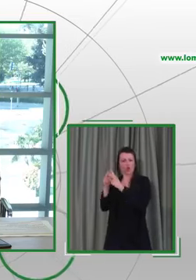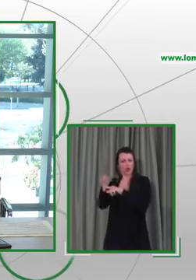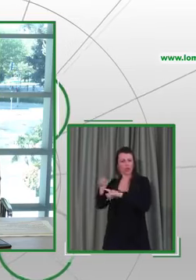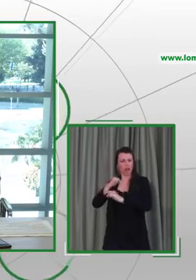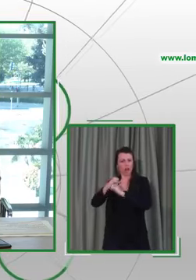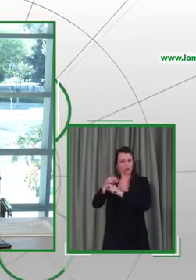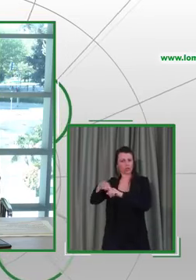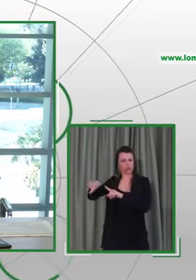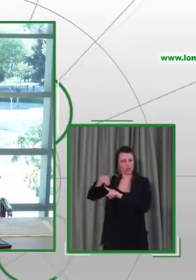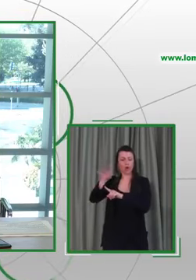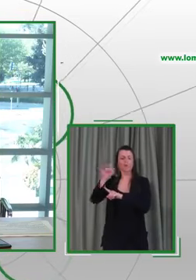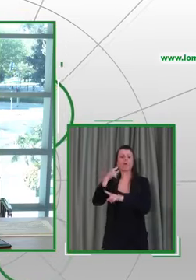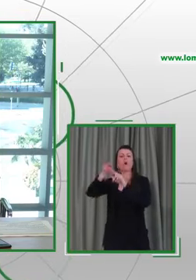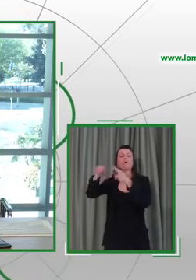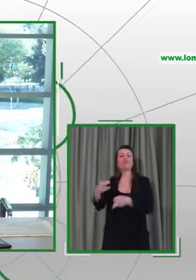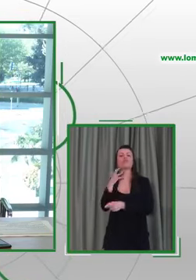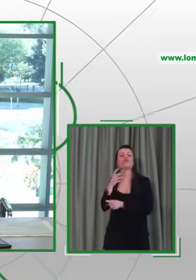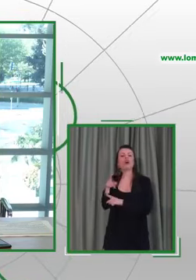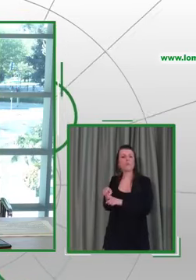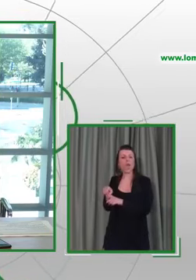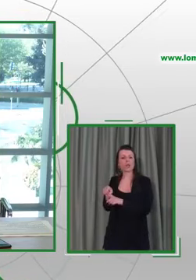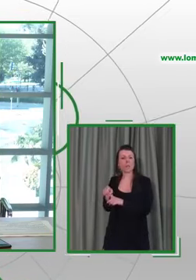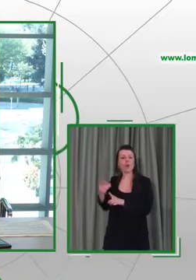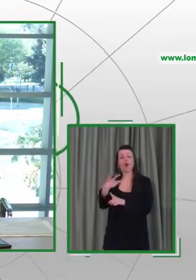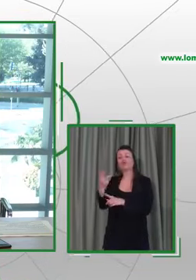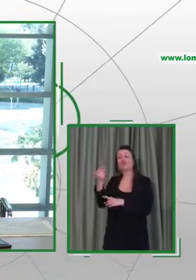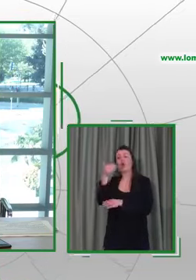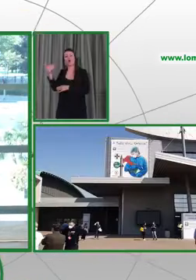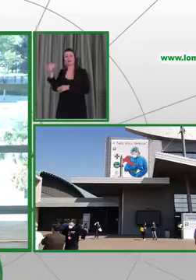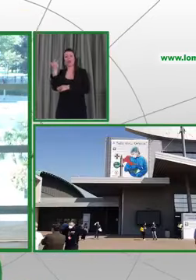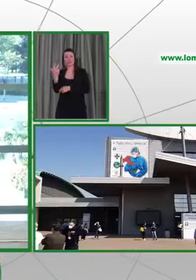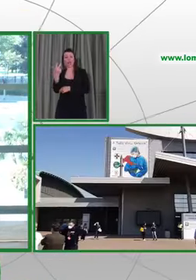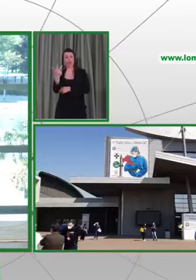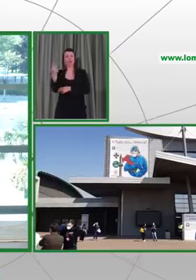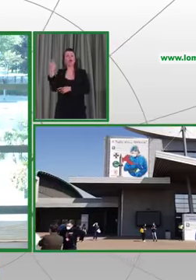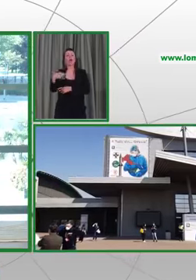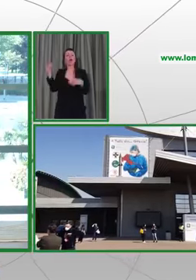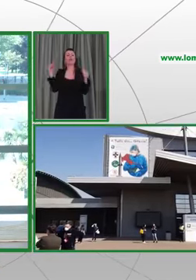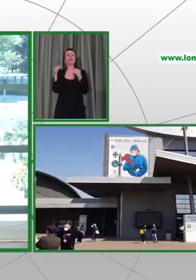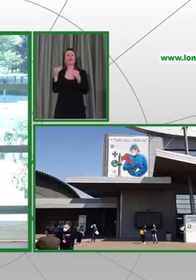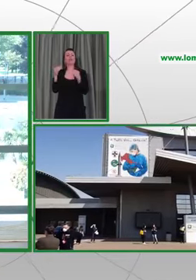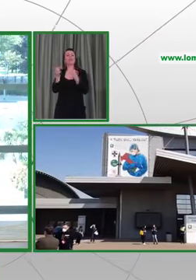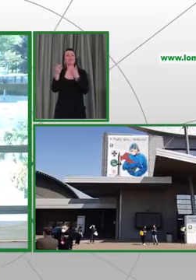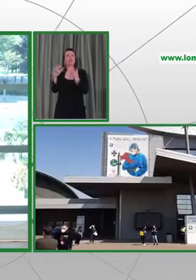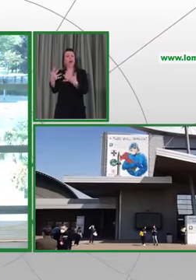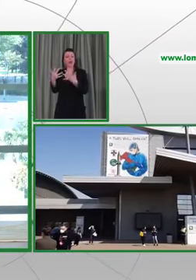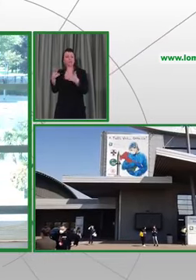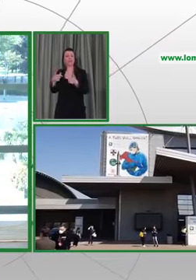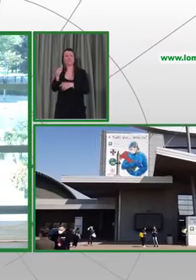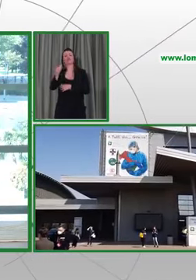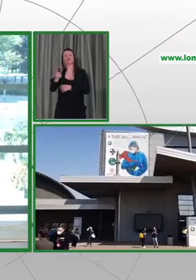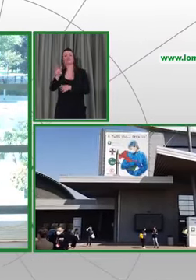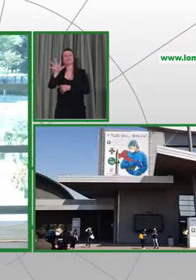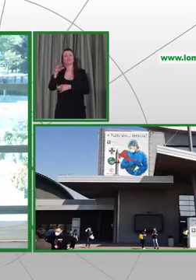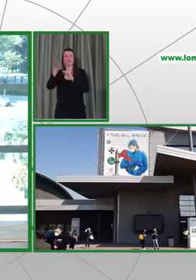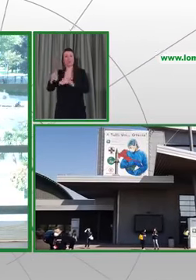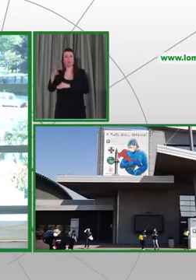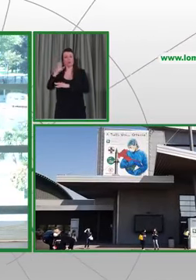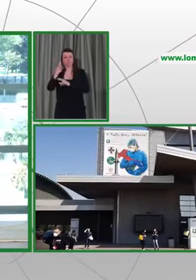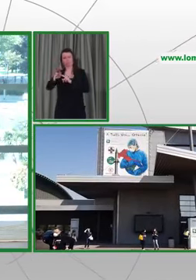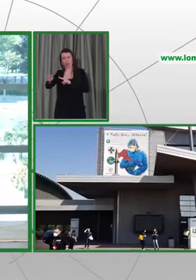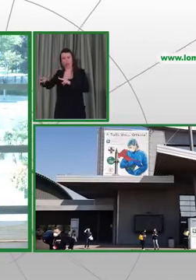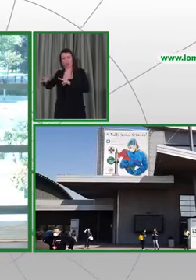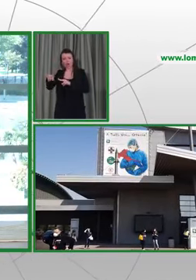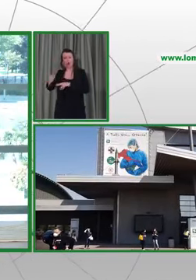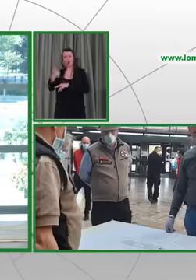in questo momento conta di ben tre hotel il winter garden con 125 posti letto sono occupati tutti eventi tutti e